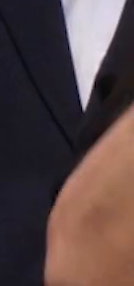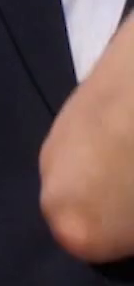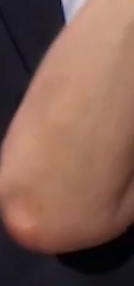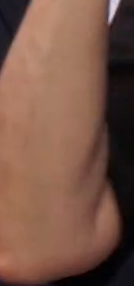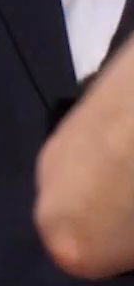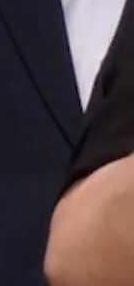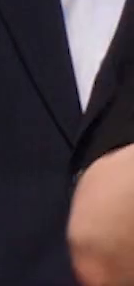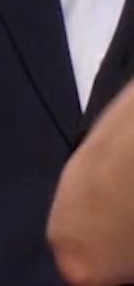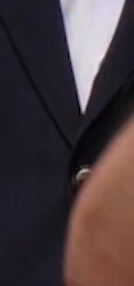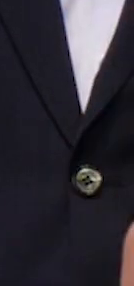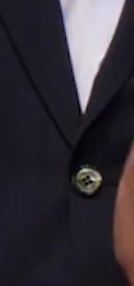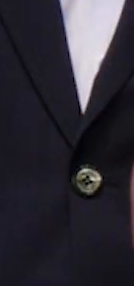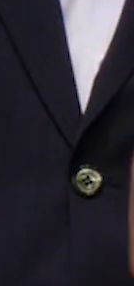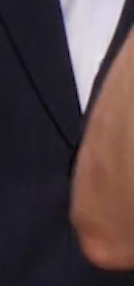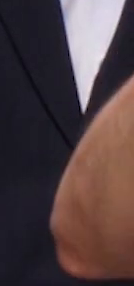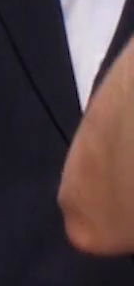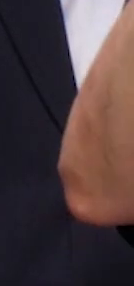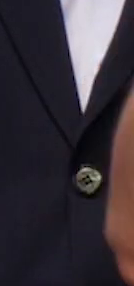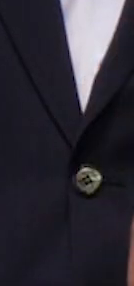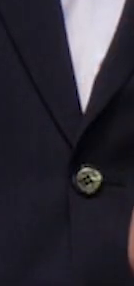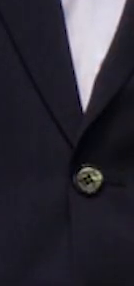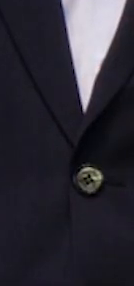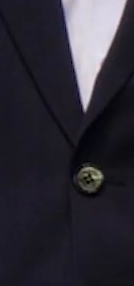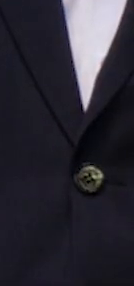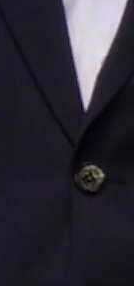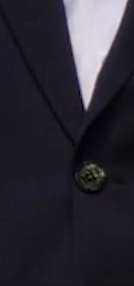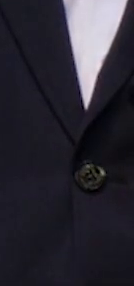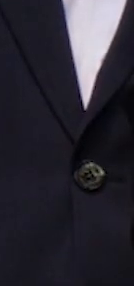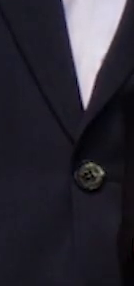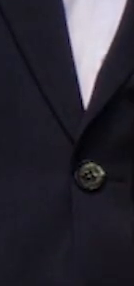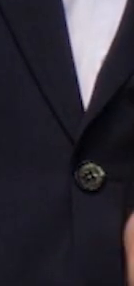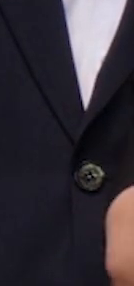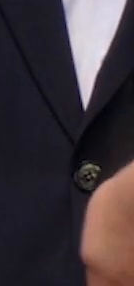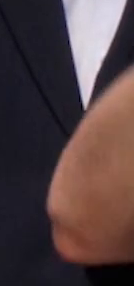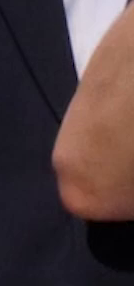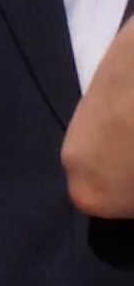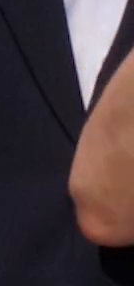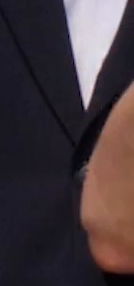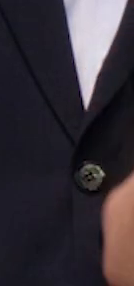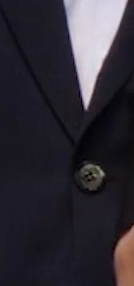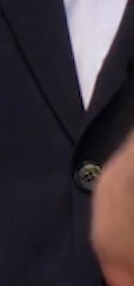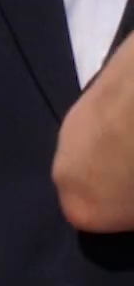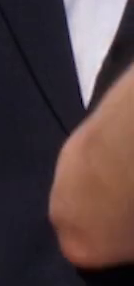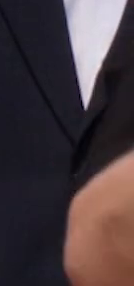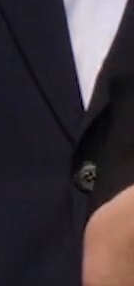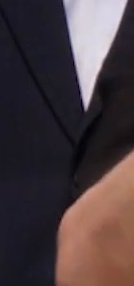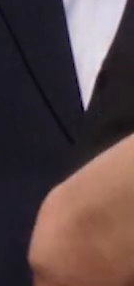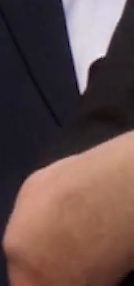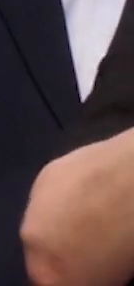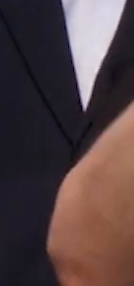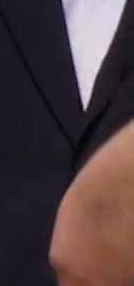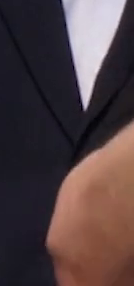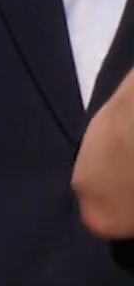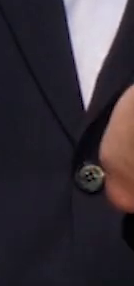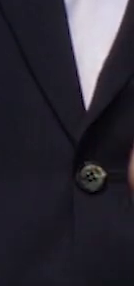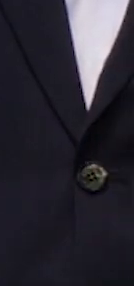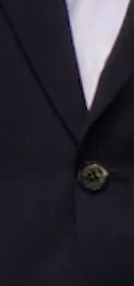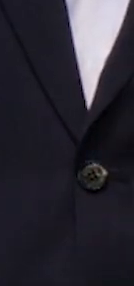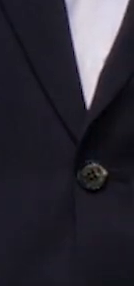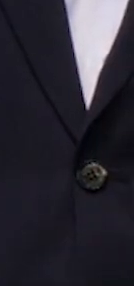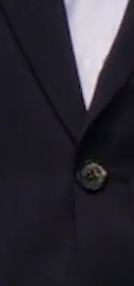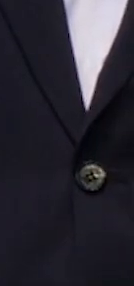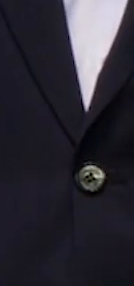바다입니다. 옥포해전부터 한산대첩, 노량대첩까지 장군이 쓰신 23전